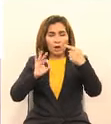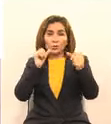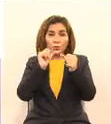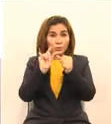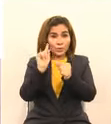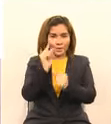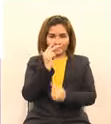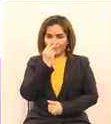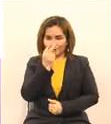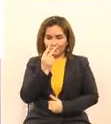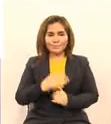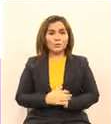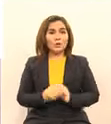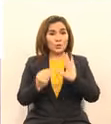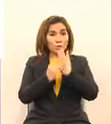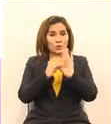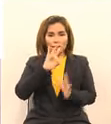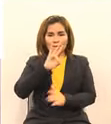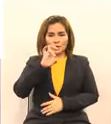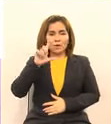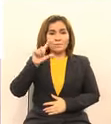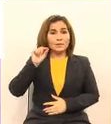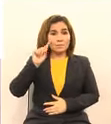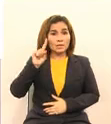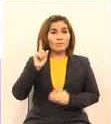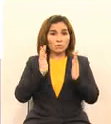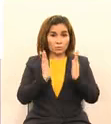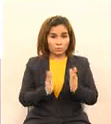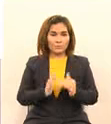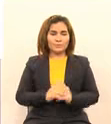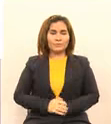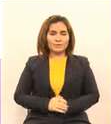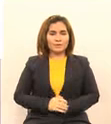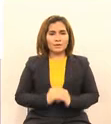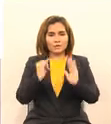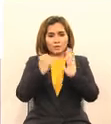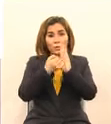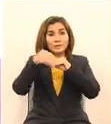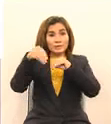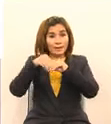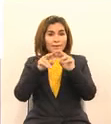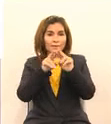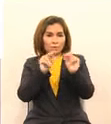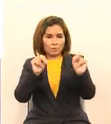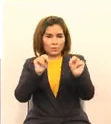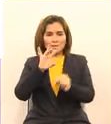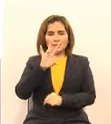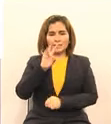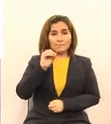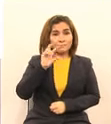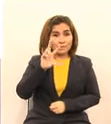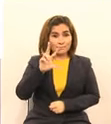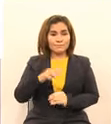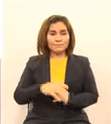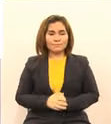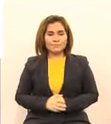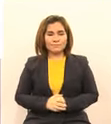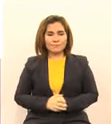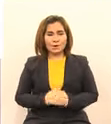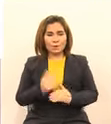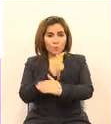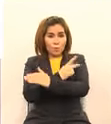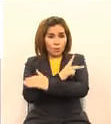ไปนี้กรุงเทพมหานคร721รายนะครับปริมณฑลอย่างเช่นนนทบุรี73รายนะครับ